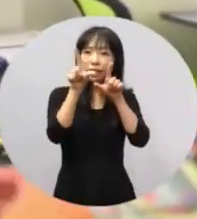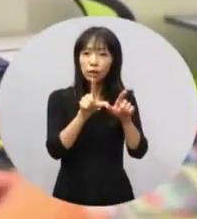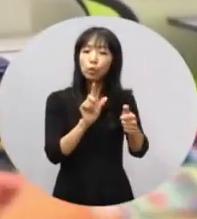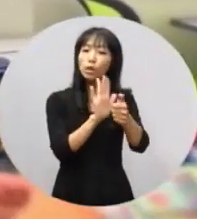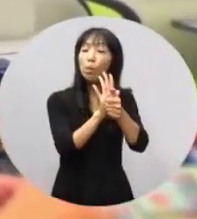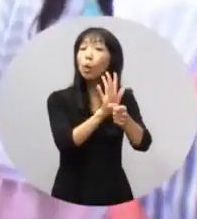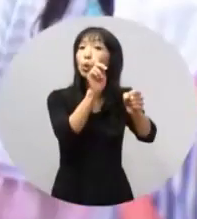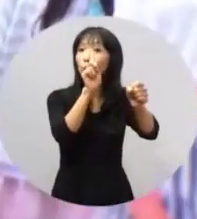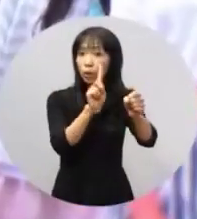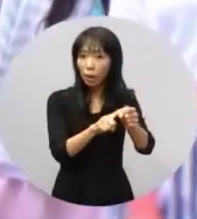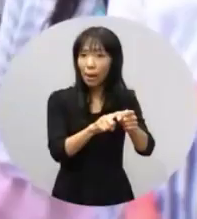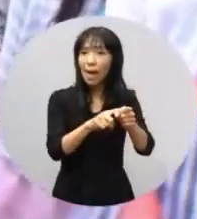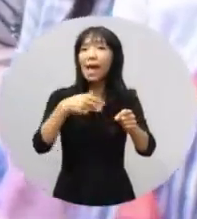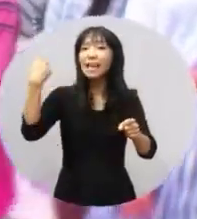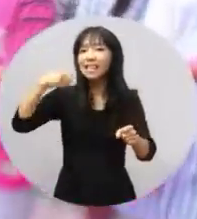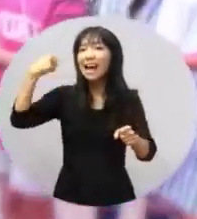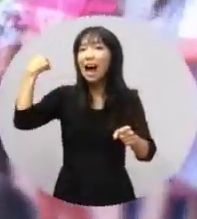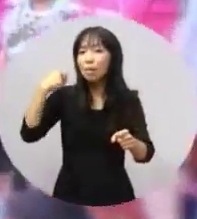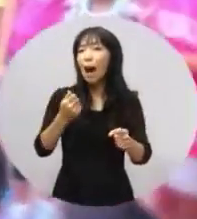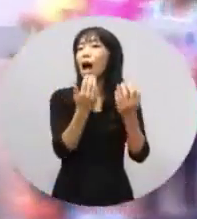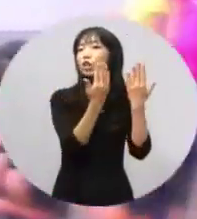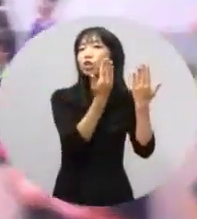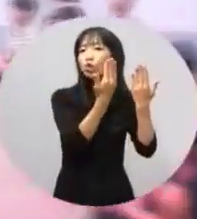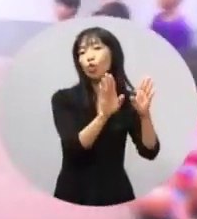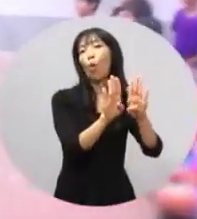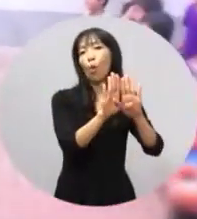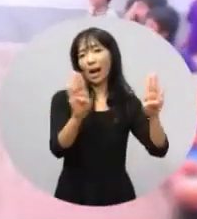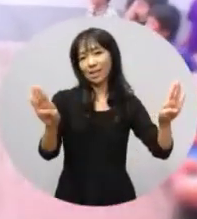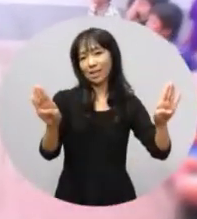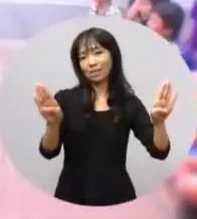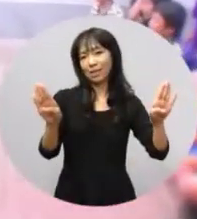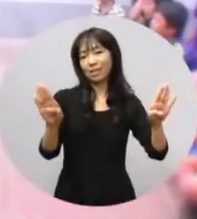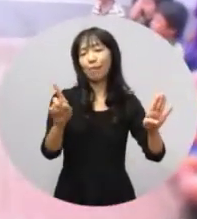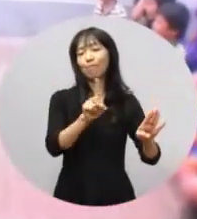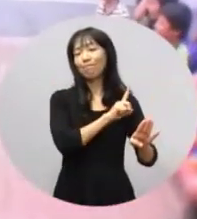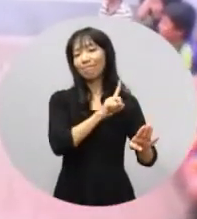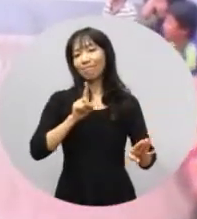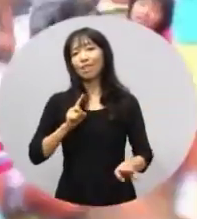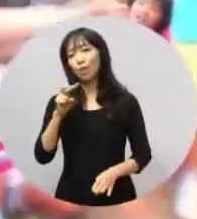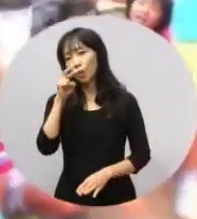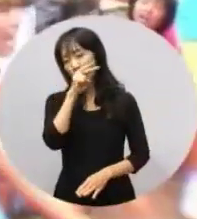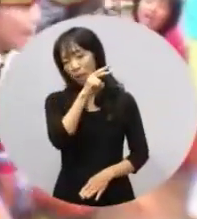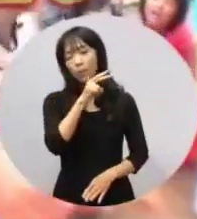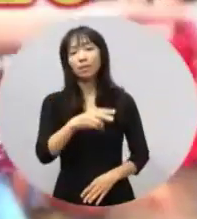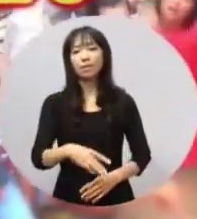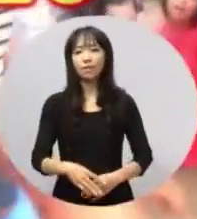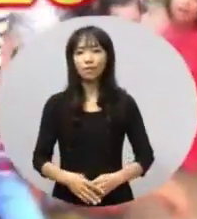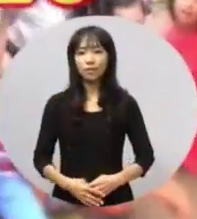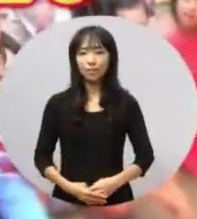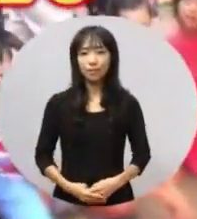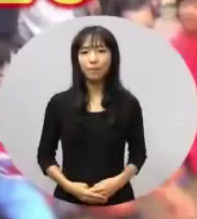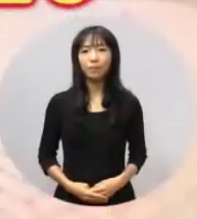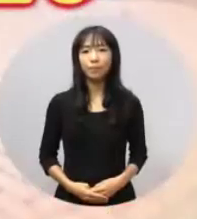するサマーツールを開催その1日に密着しました